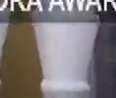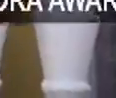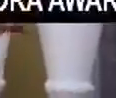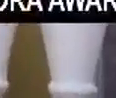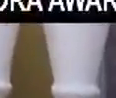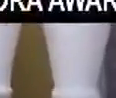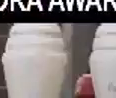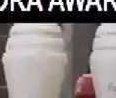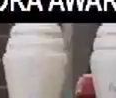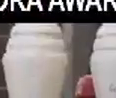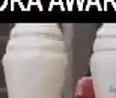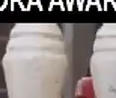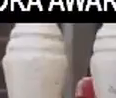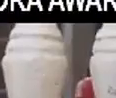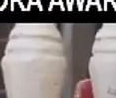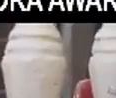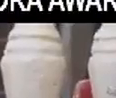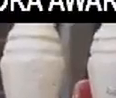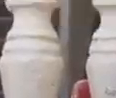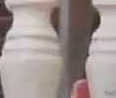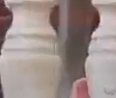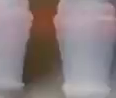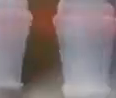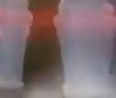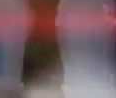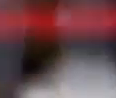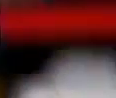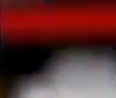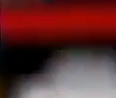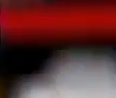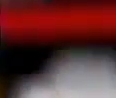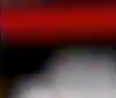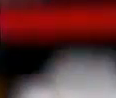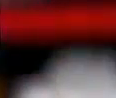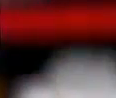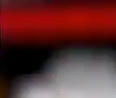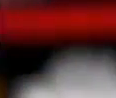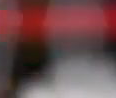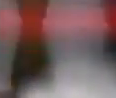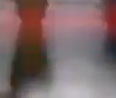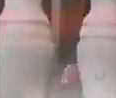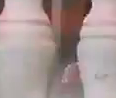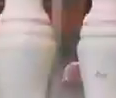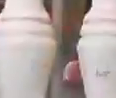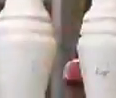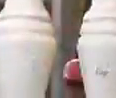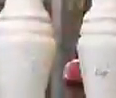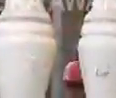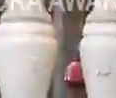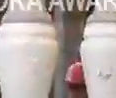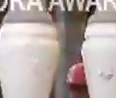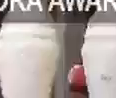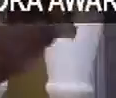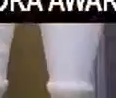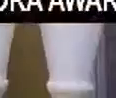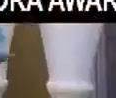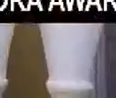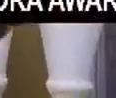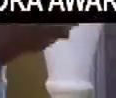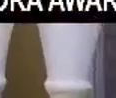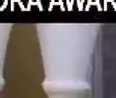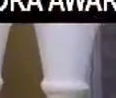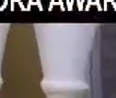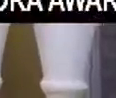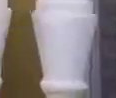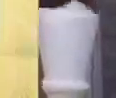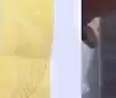da tata jen kamale ka fo kora awo amma kan man ten kunno banko ka iko banko nyaton ko min keta adama